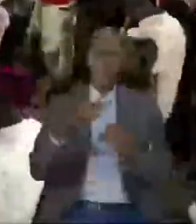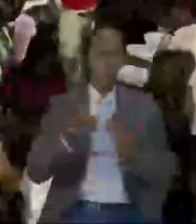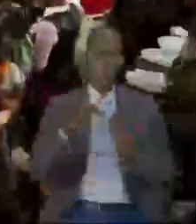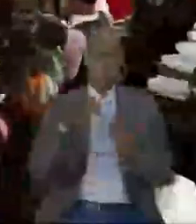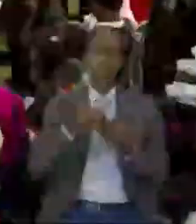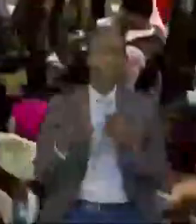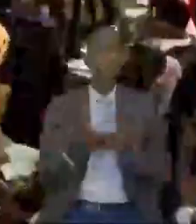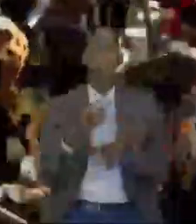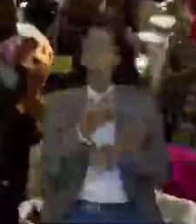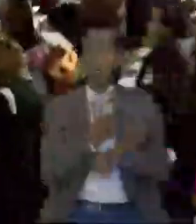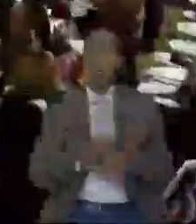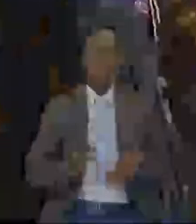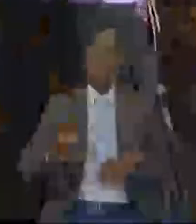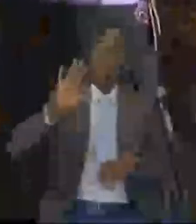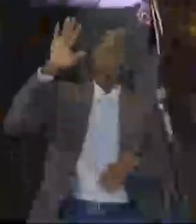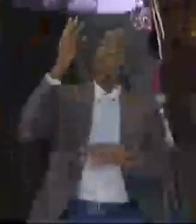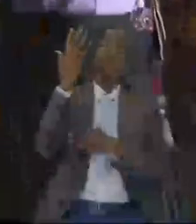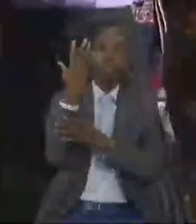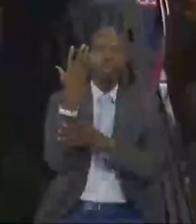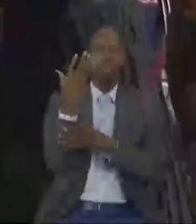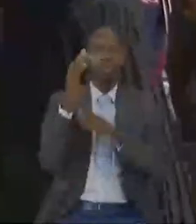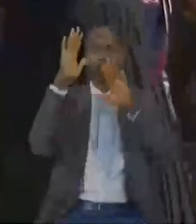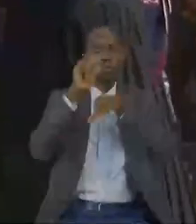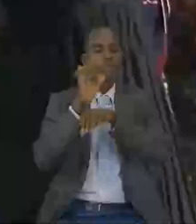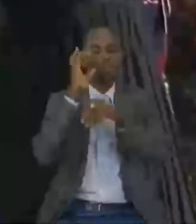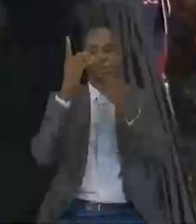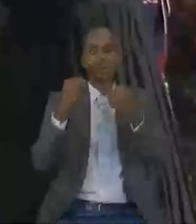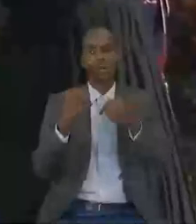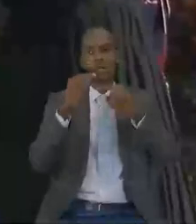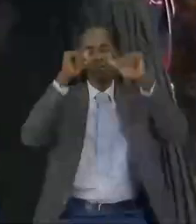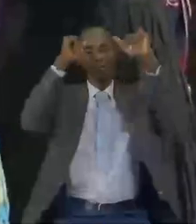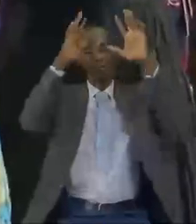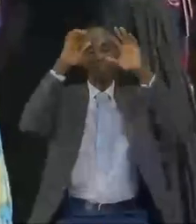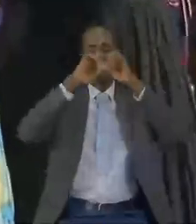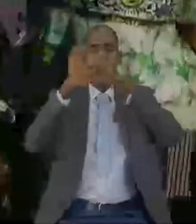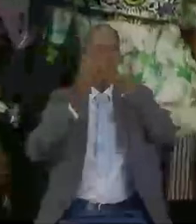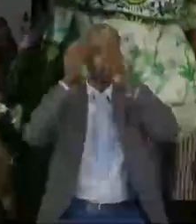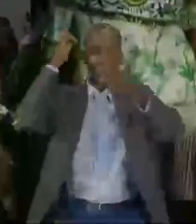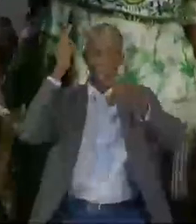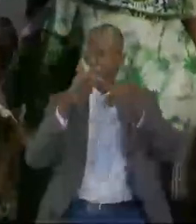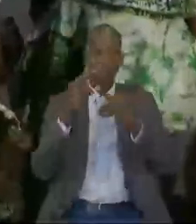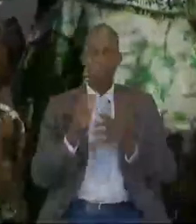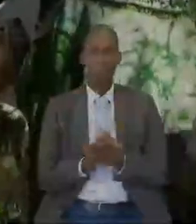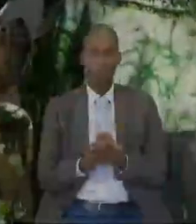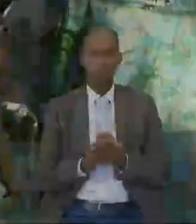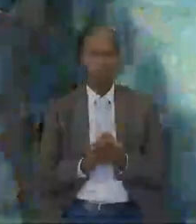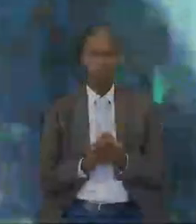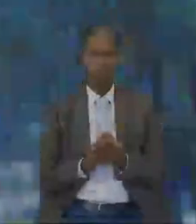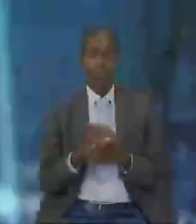Levez l'autre main. Et les miracles sont venus. Père! Au nom de Jésus,